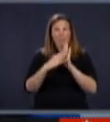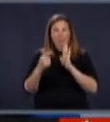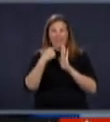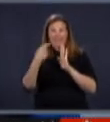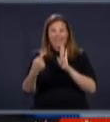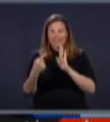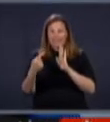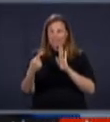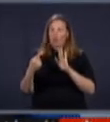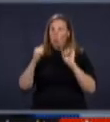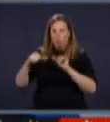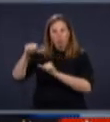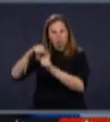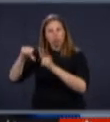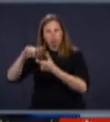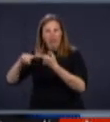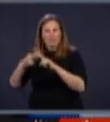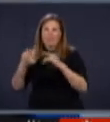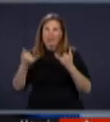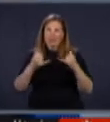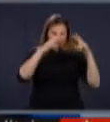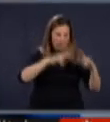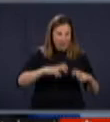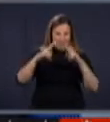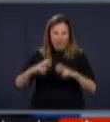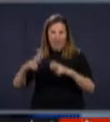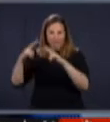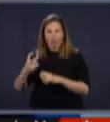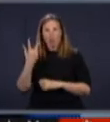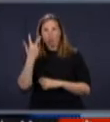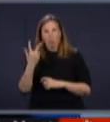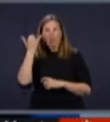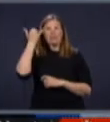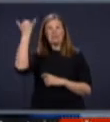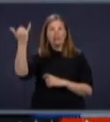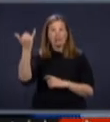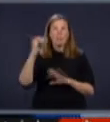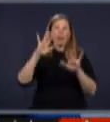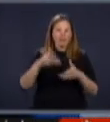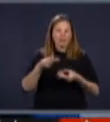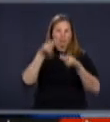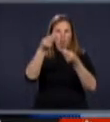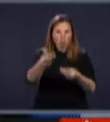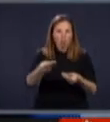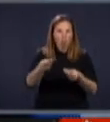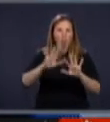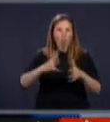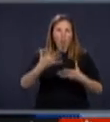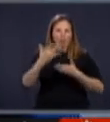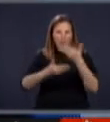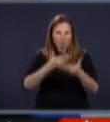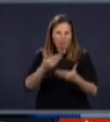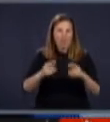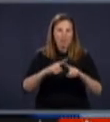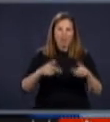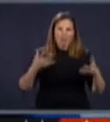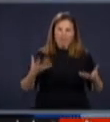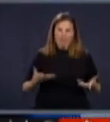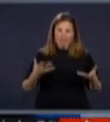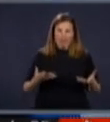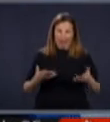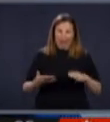les seuls amis. On est en train de faire cette analyse-là, puis on va essayer de trouver une façon de faire. Mais ce que je veux vous dire, c'est qu'on va essayer de trouver la